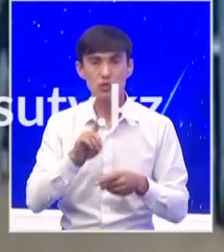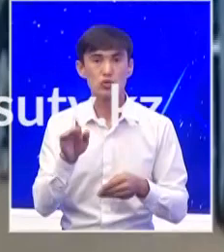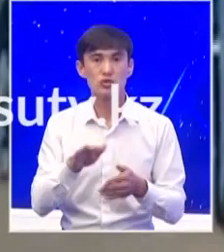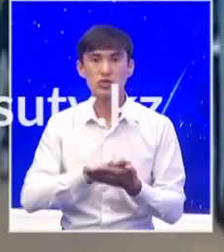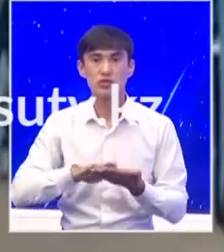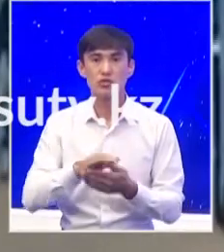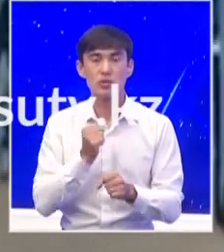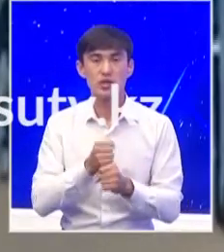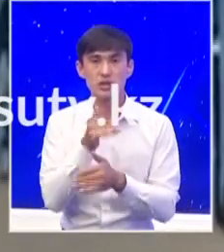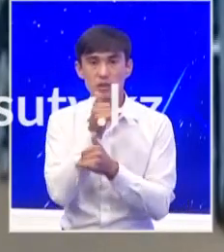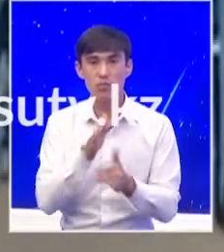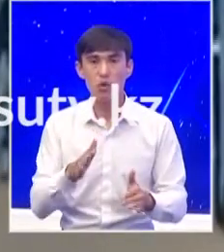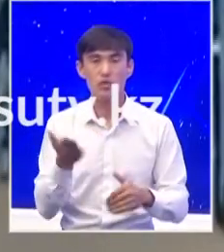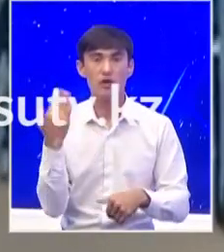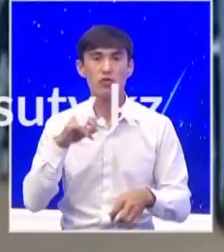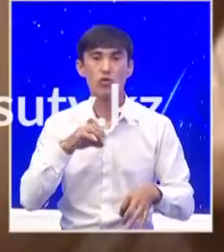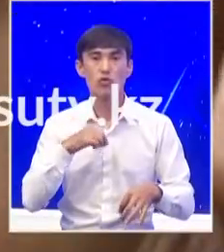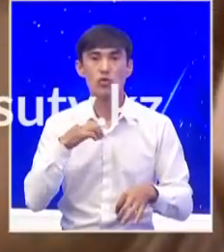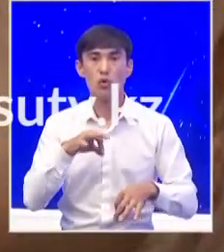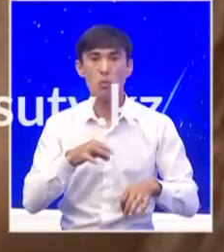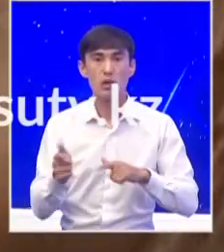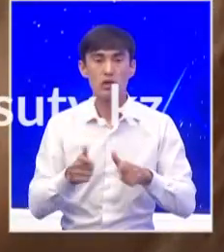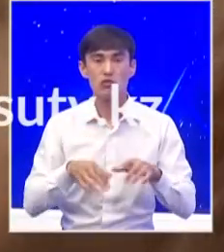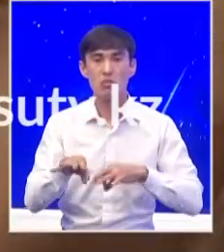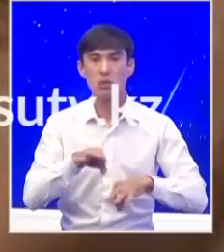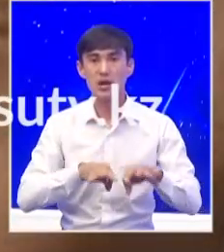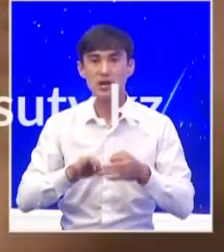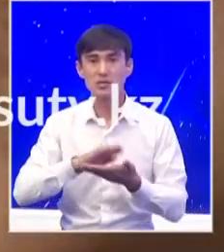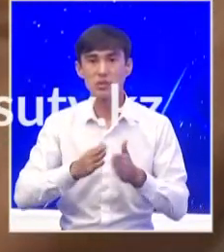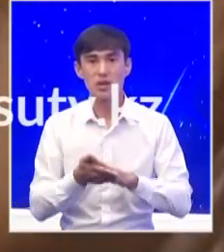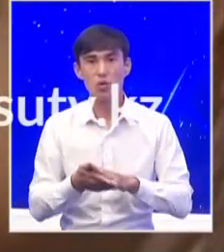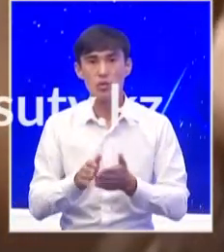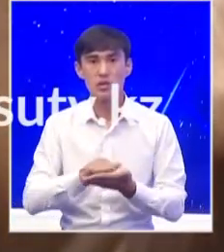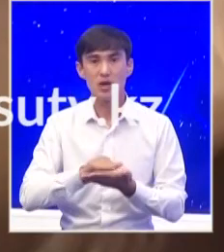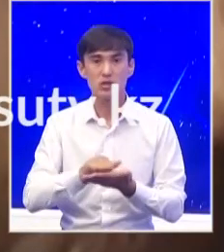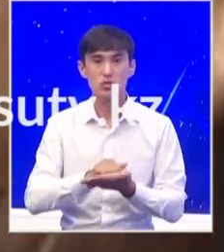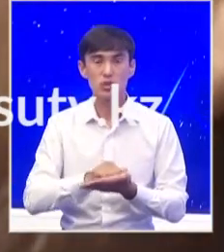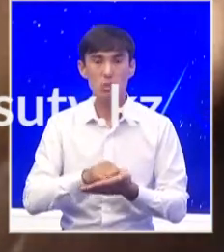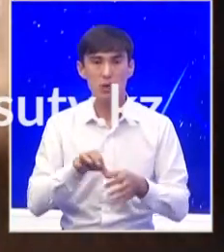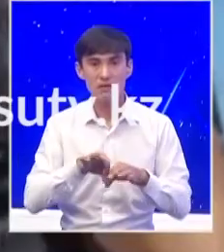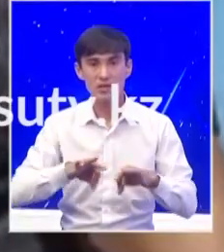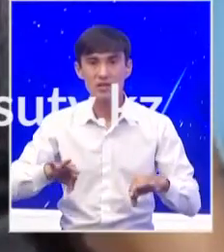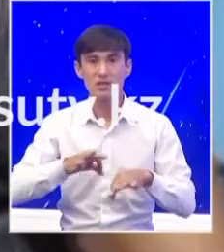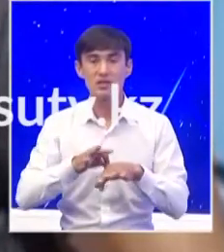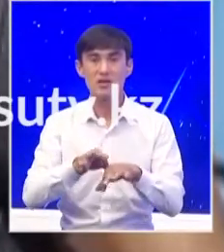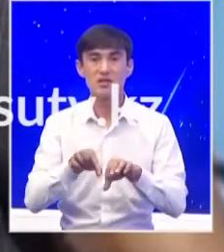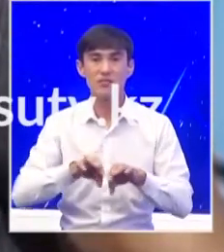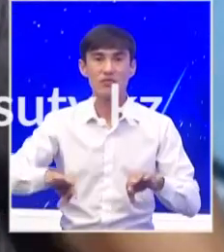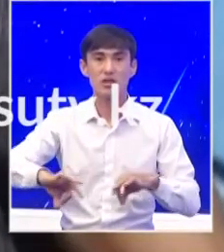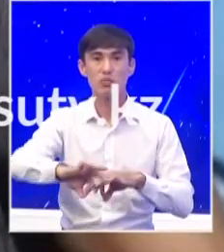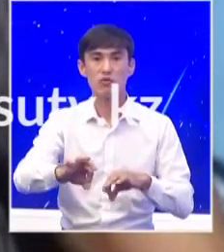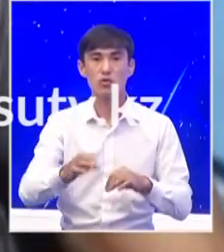что уже давно подготовили проектно-сметную документацию на проведение водопровода. Теперь лишь осталось дождаться